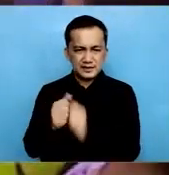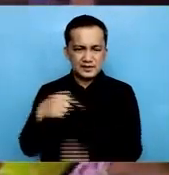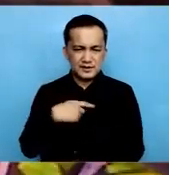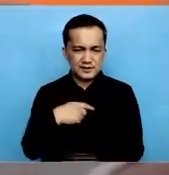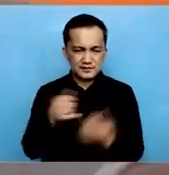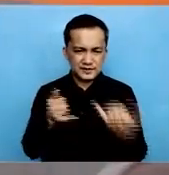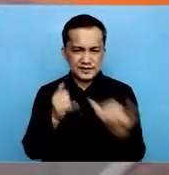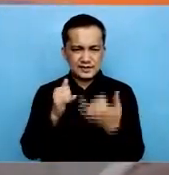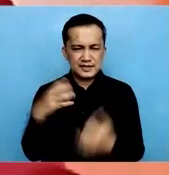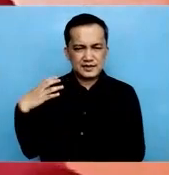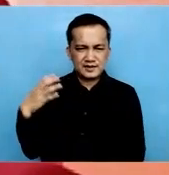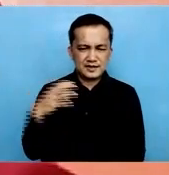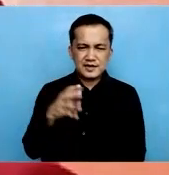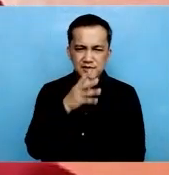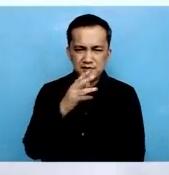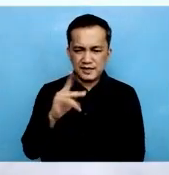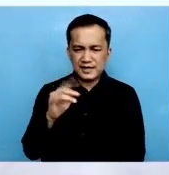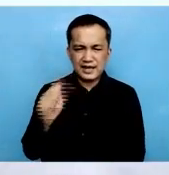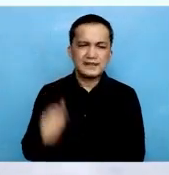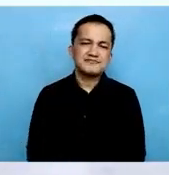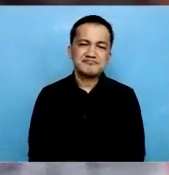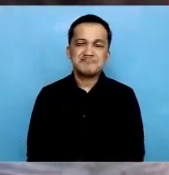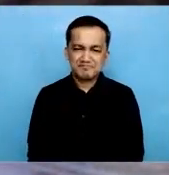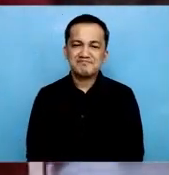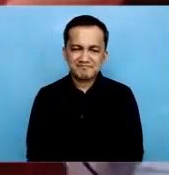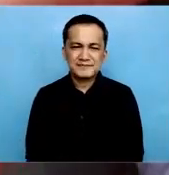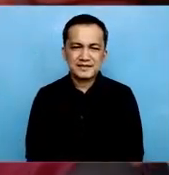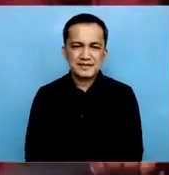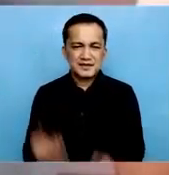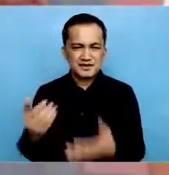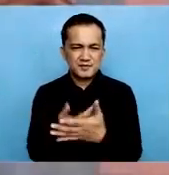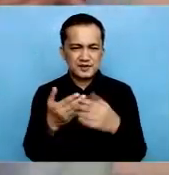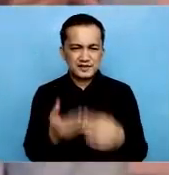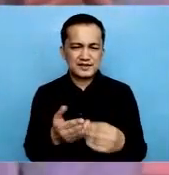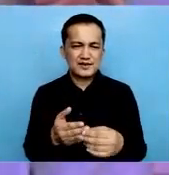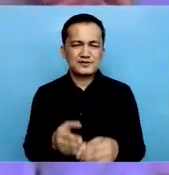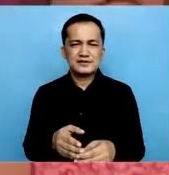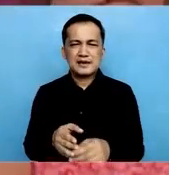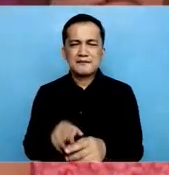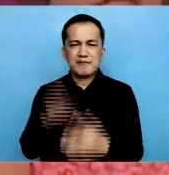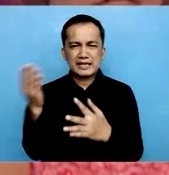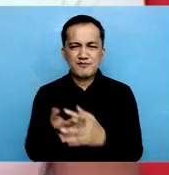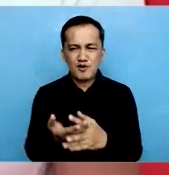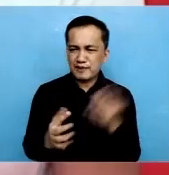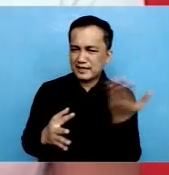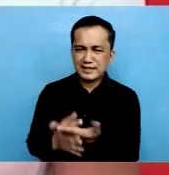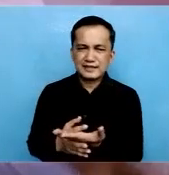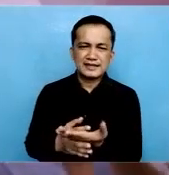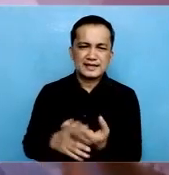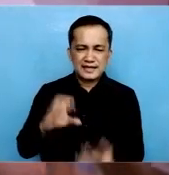kapitana na si Mama Carla Estrada. Ang bagong leader ng mga sawsawero at sawsawera na si Alex